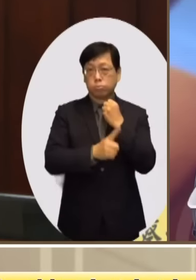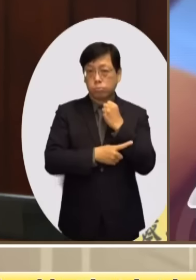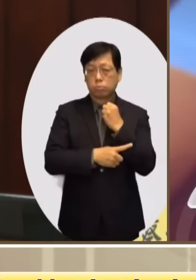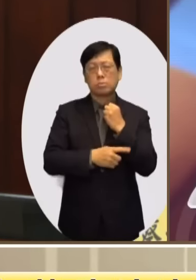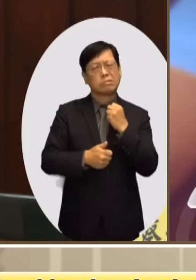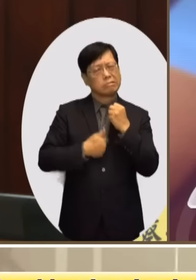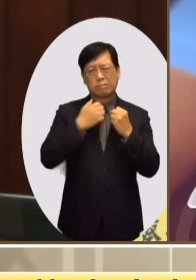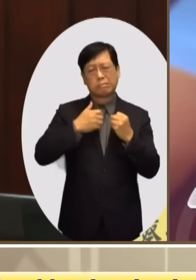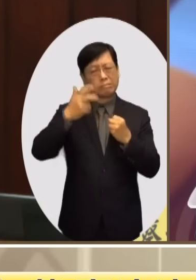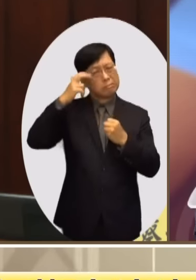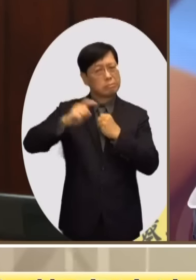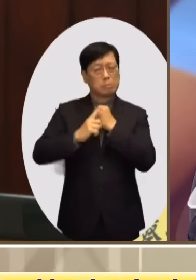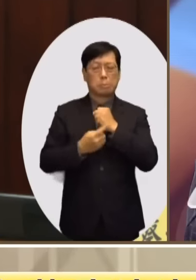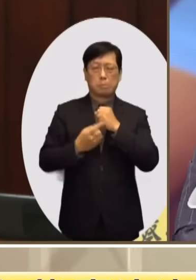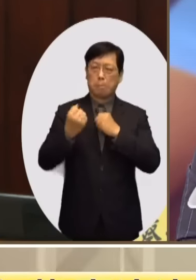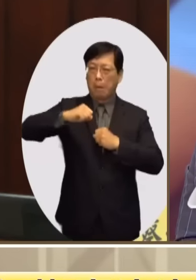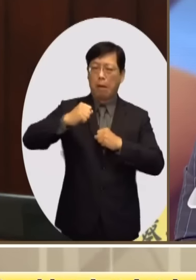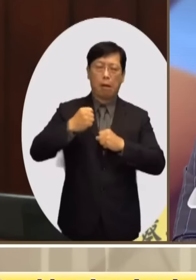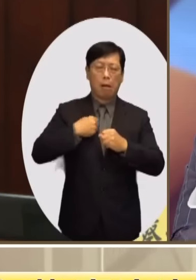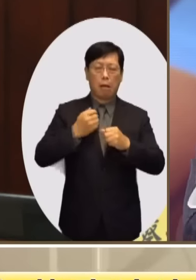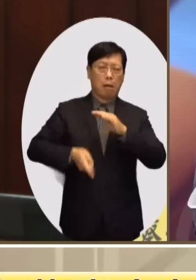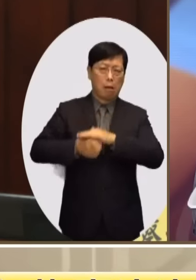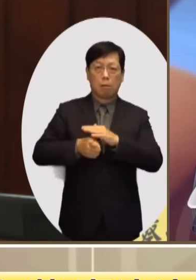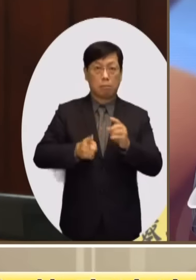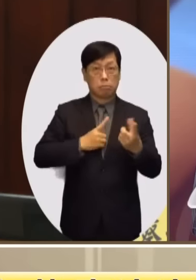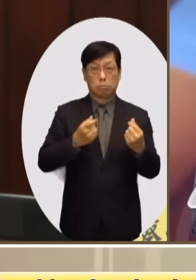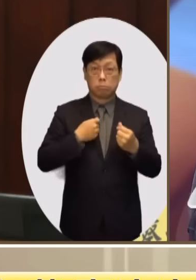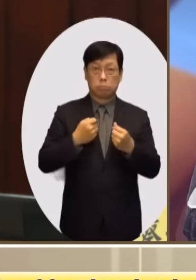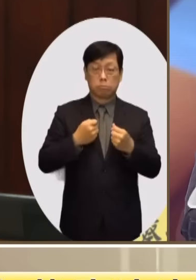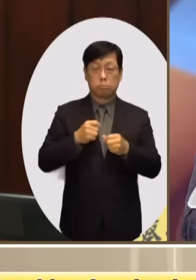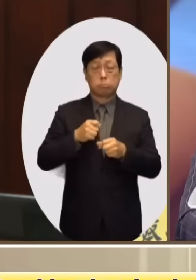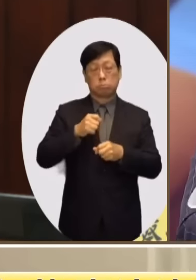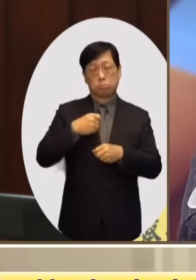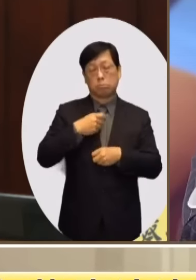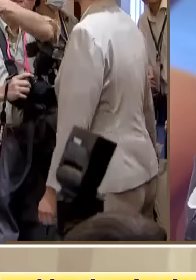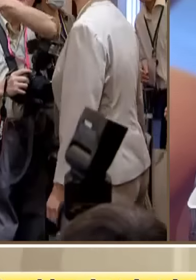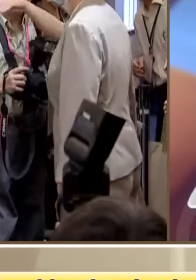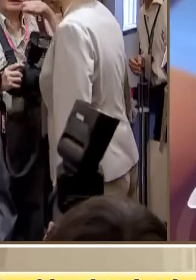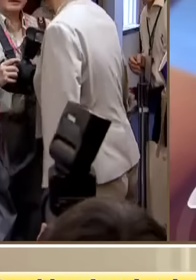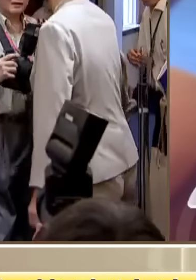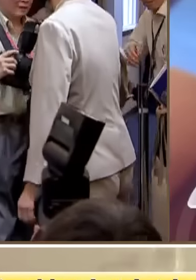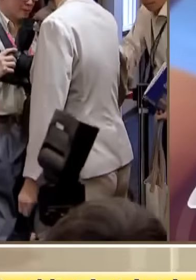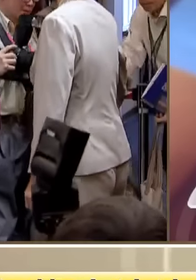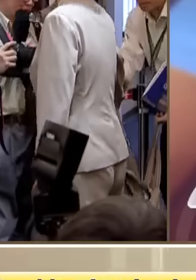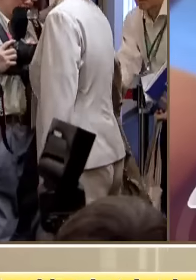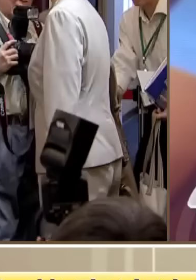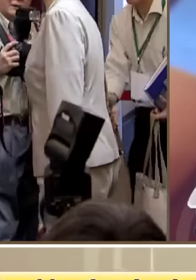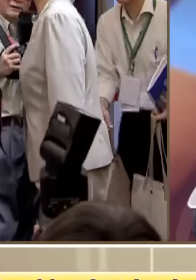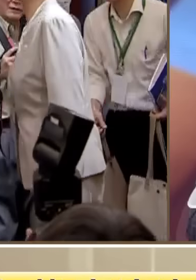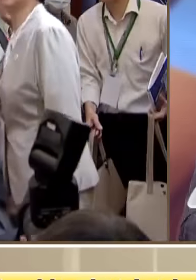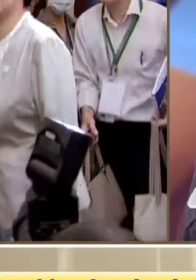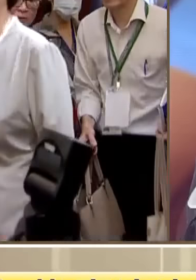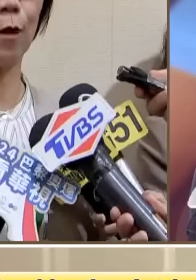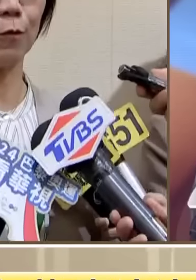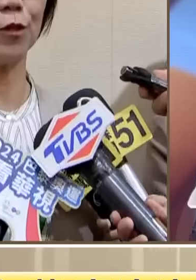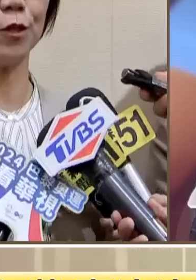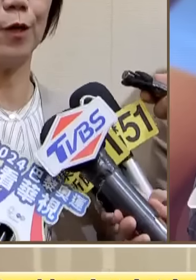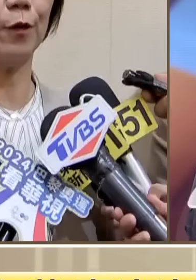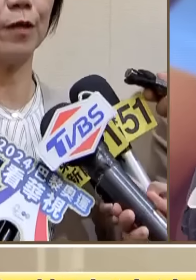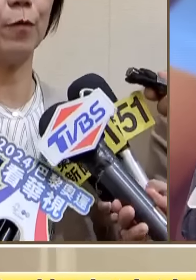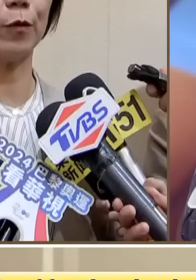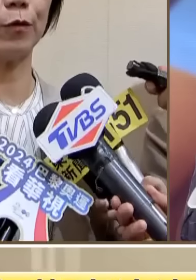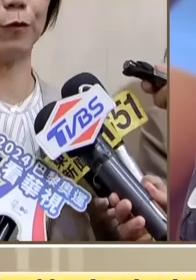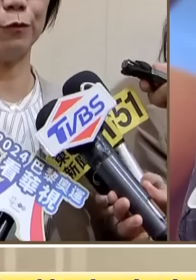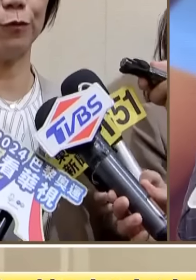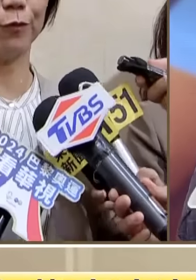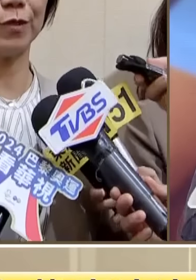条，立法院是立法最高民意机，最高的机关，好、哦、啊，然后是立法是最高立法机关，监察